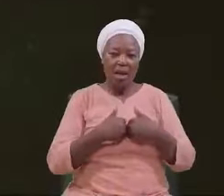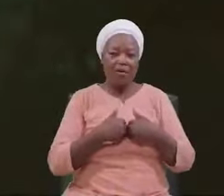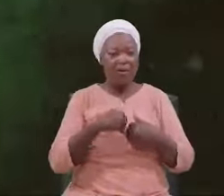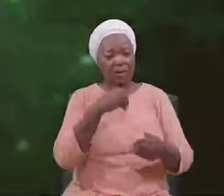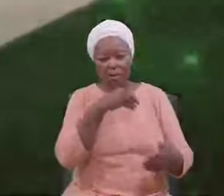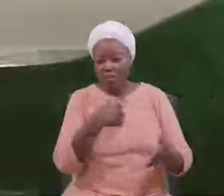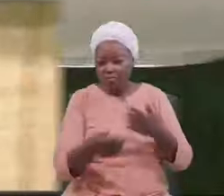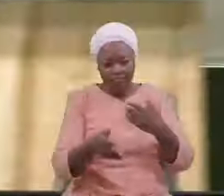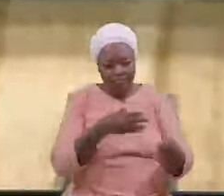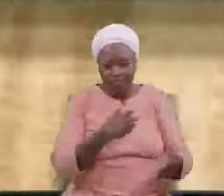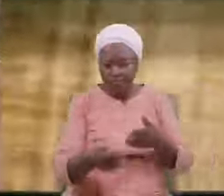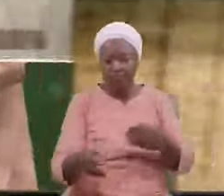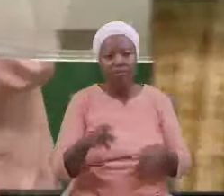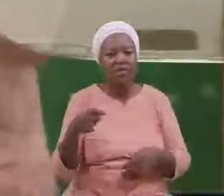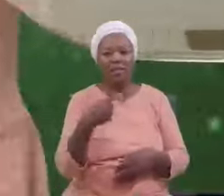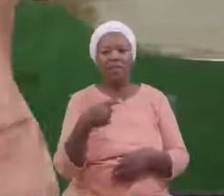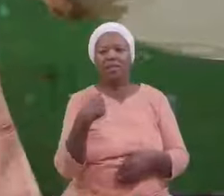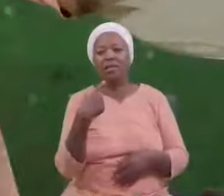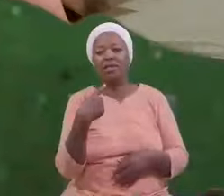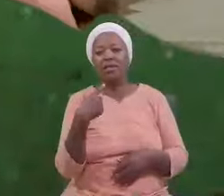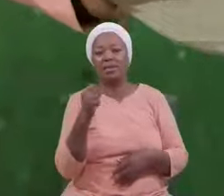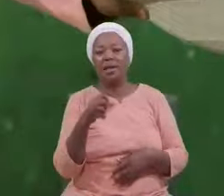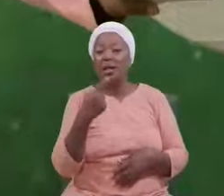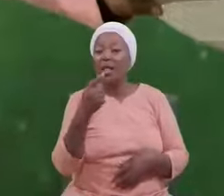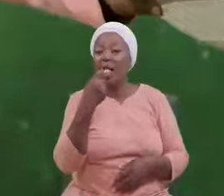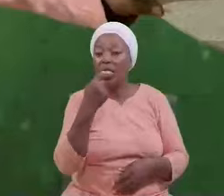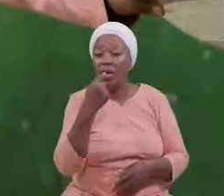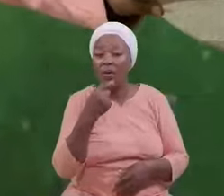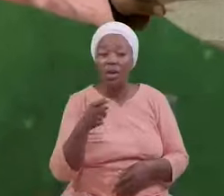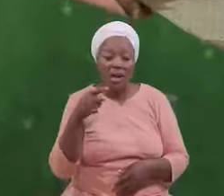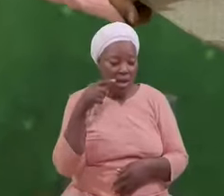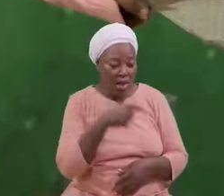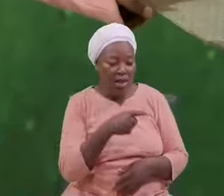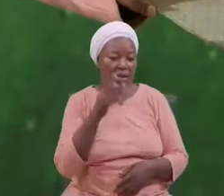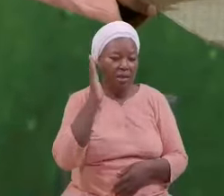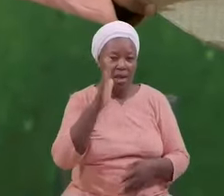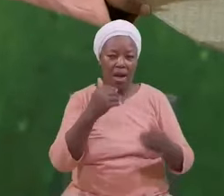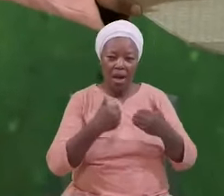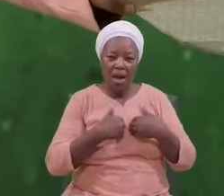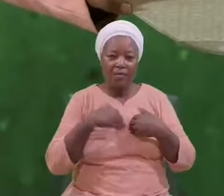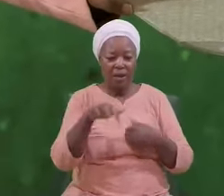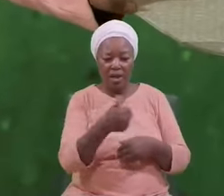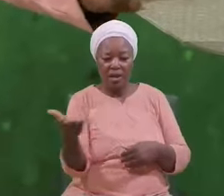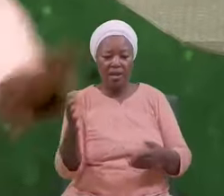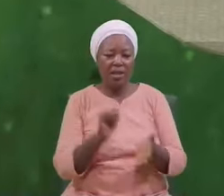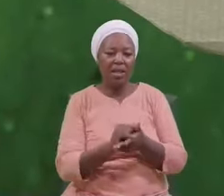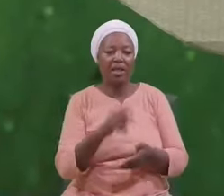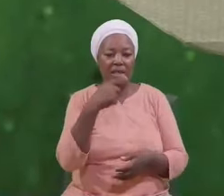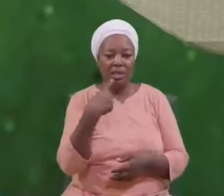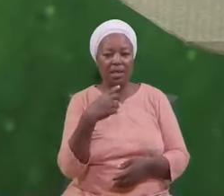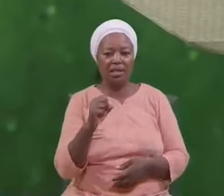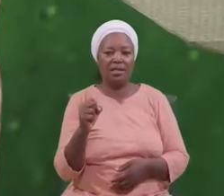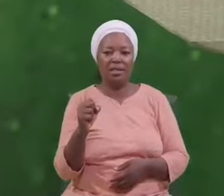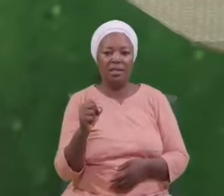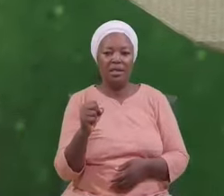verra s'accomplir. La langue, il le verra s'accomplir. Qu'est-ce que vous